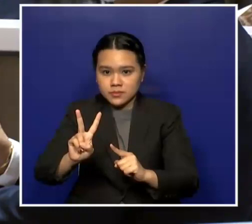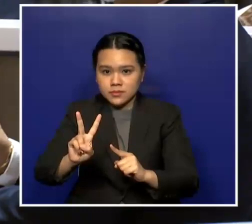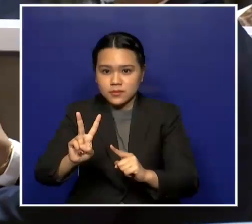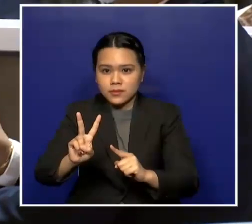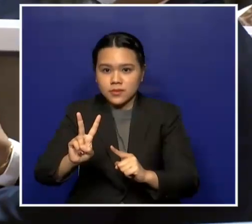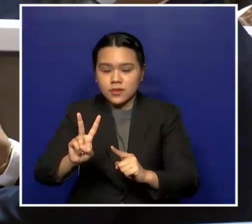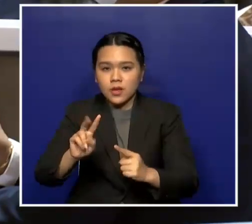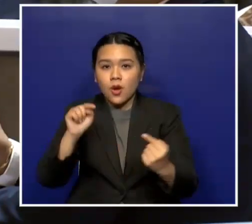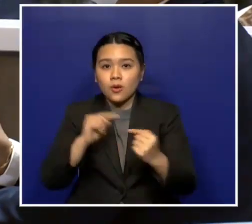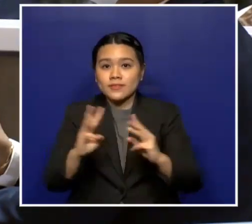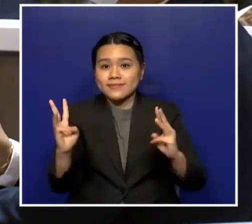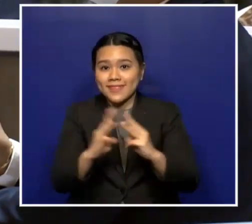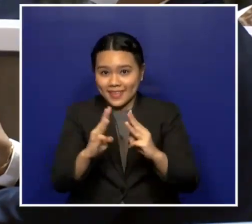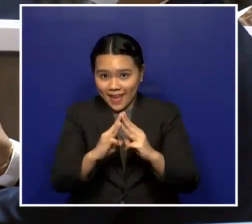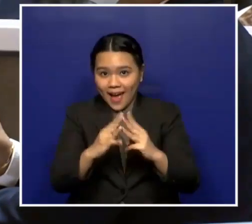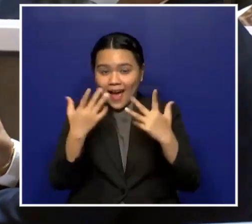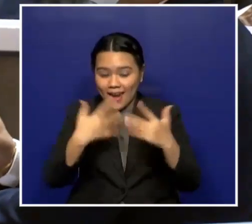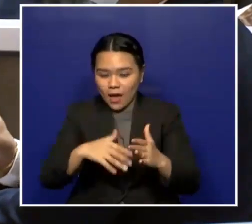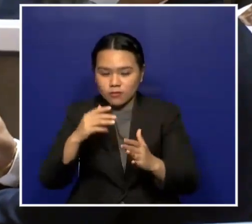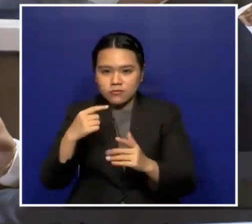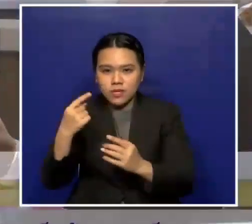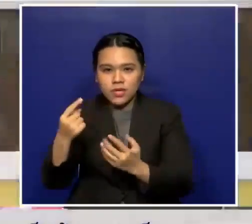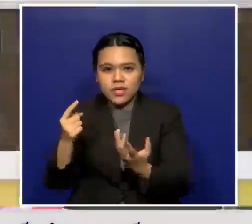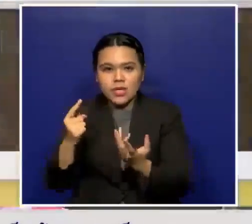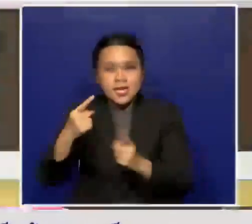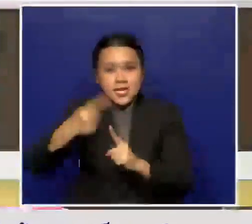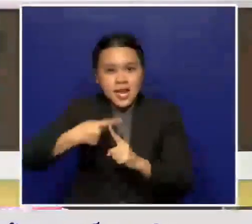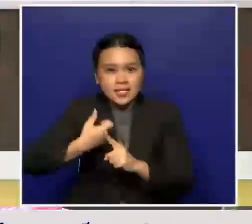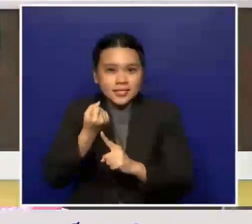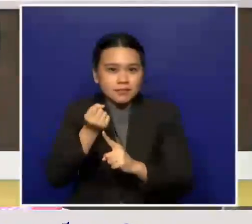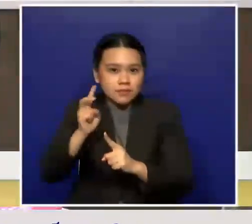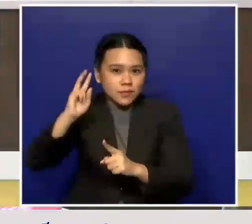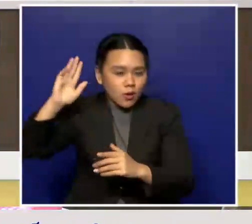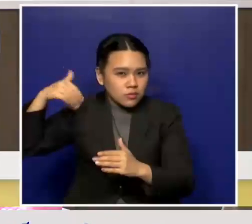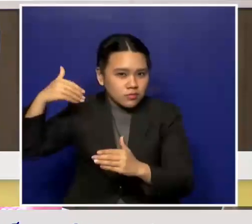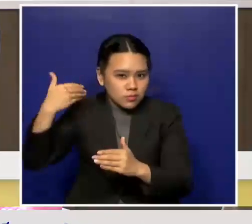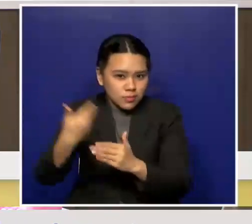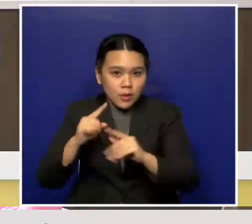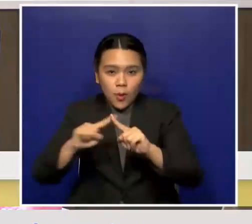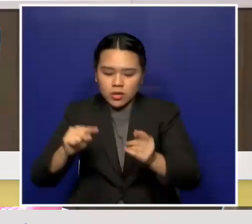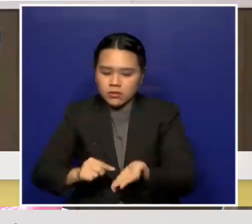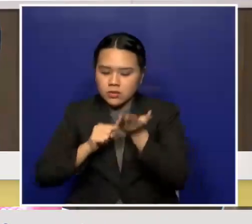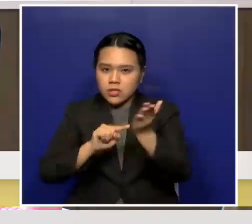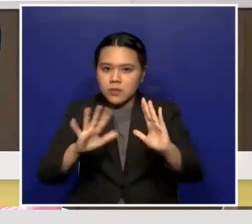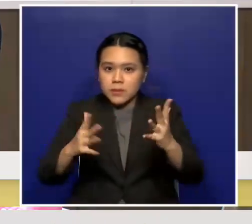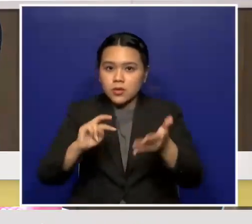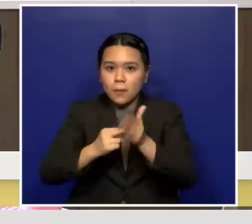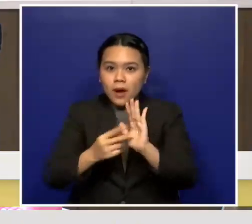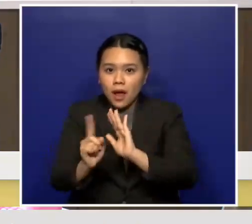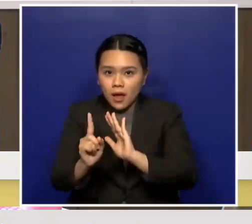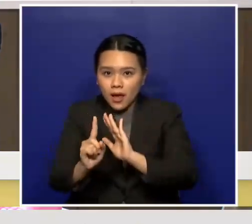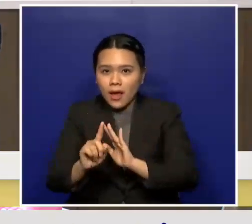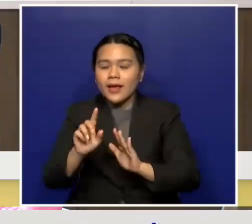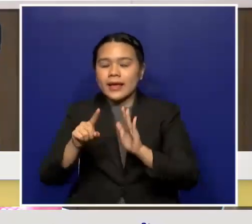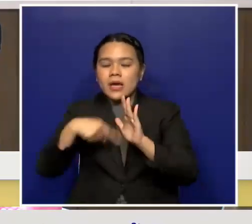ที่ลงสัญญาเขาไม่ได้ยื่นแปลว่าอะไรครับเอ็งผิดไปตั้งแต่แรก